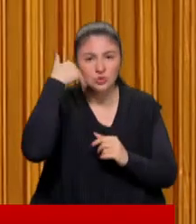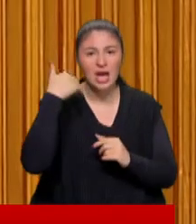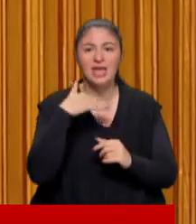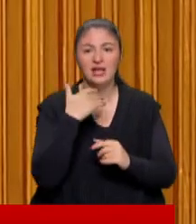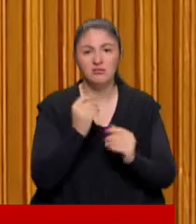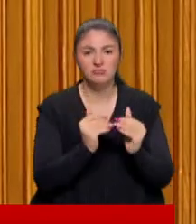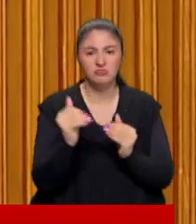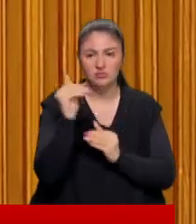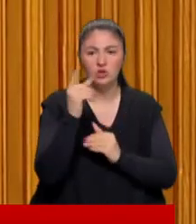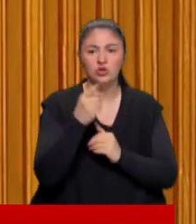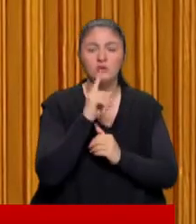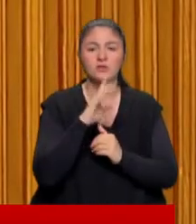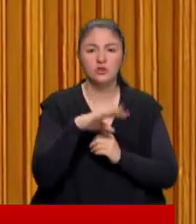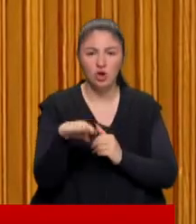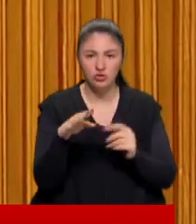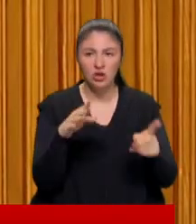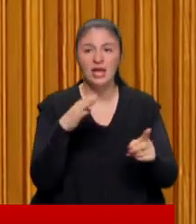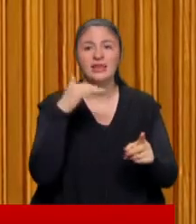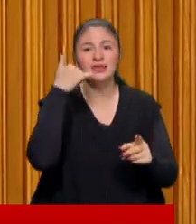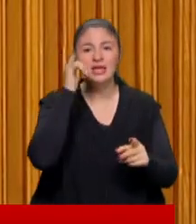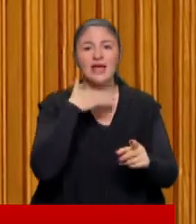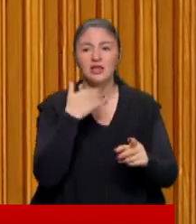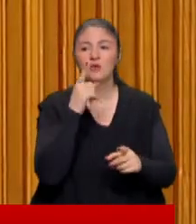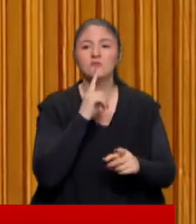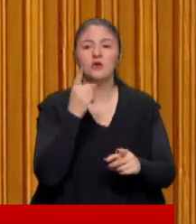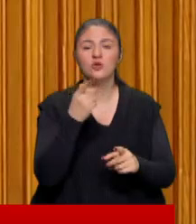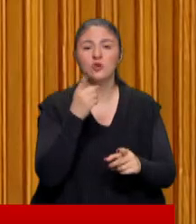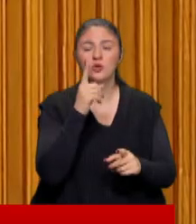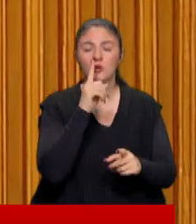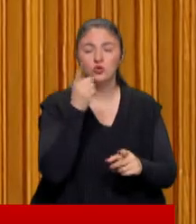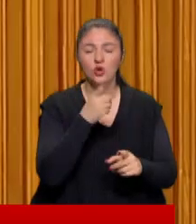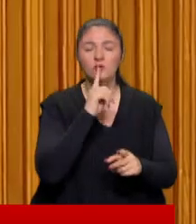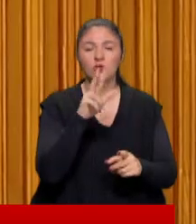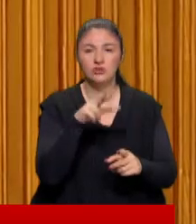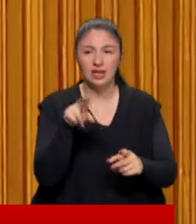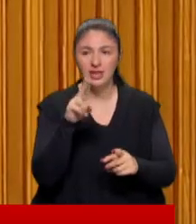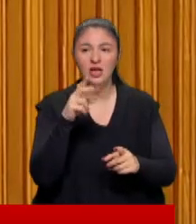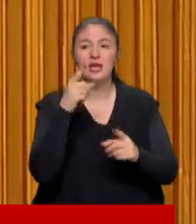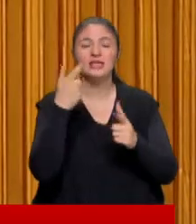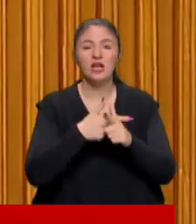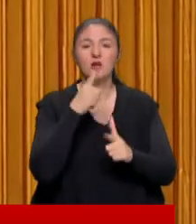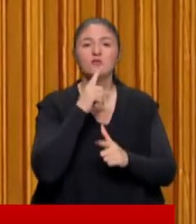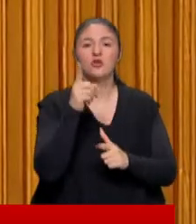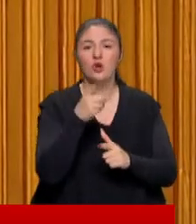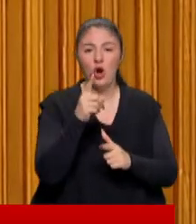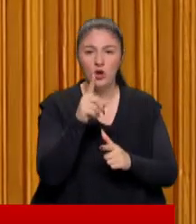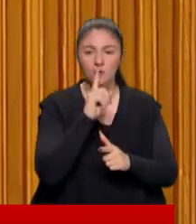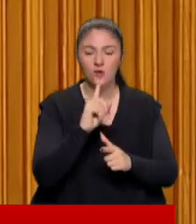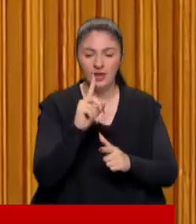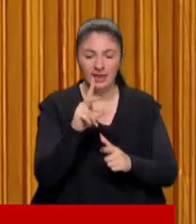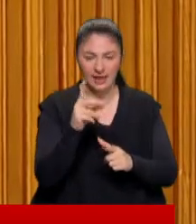artış %144, dana etinde %137, kirada %112, yiyecek